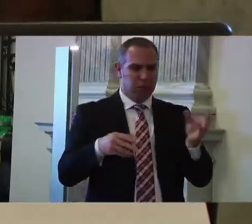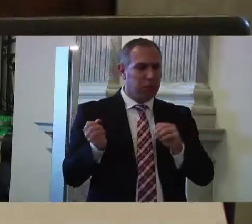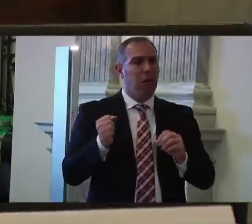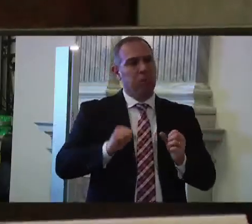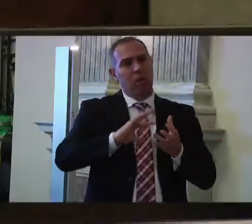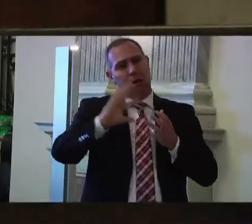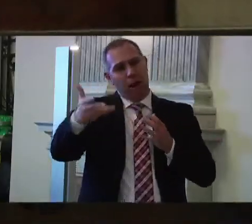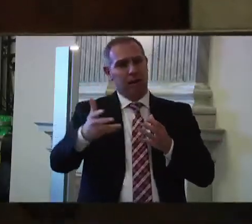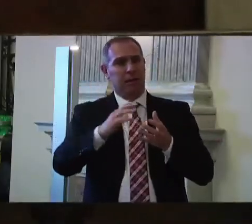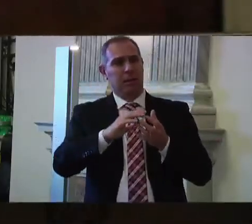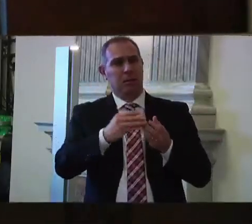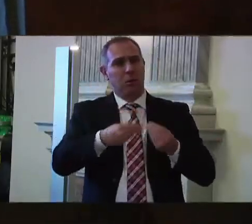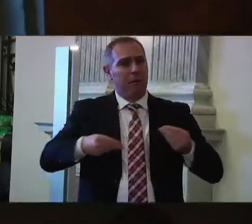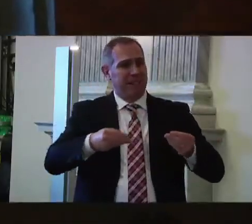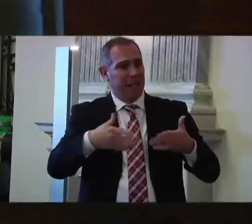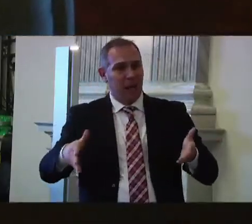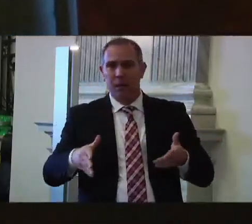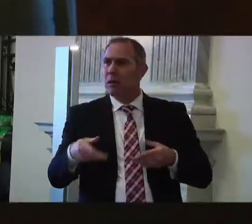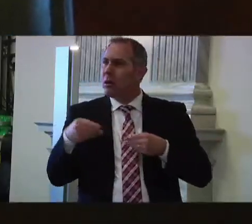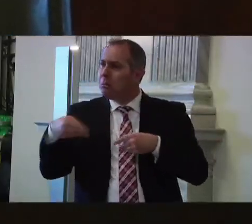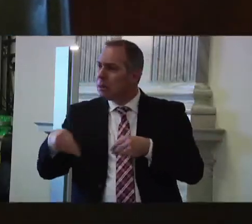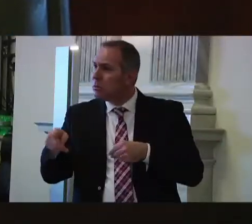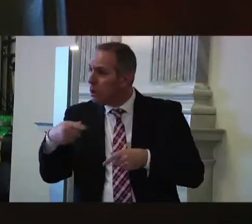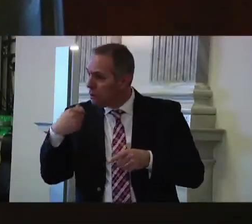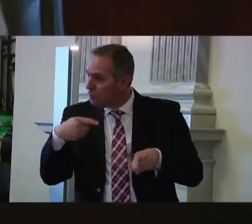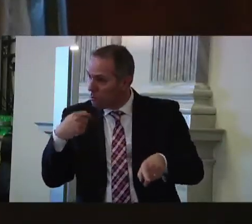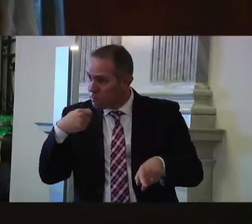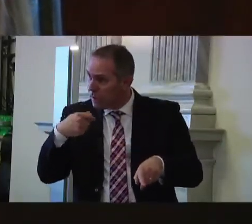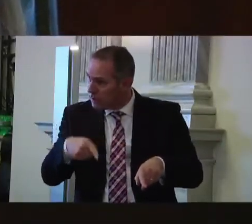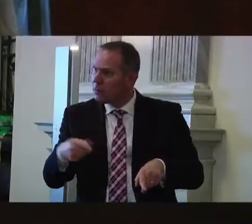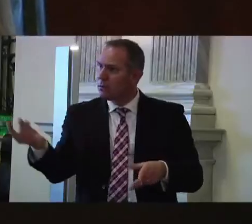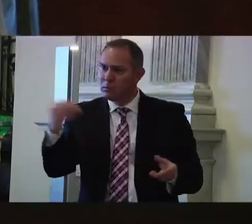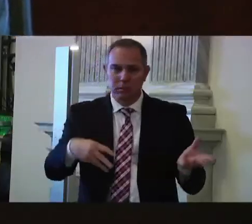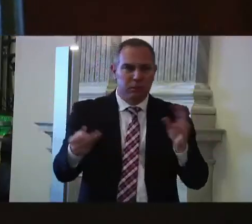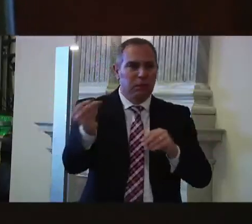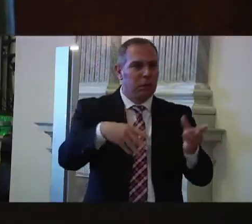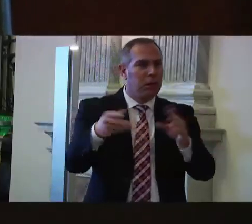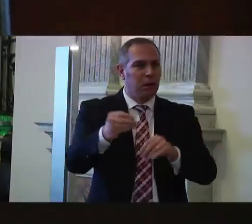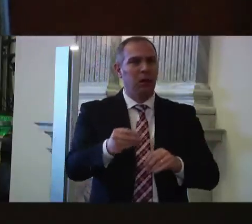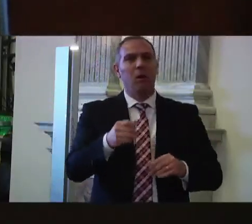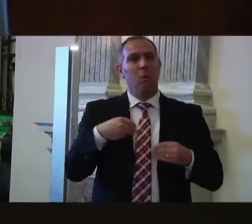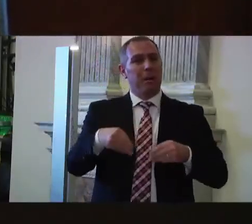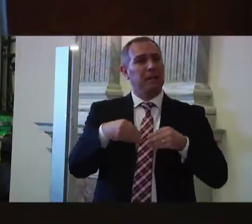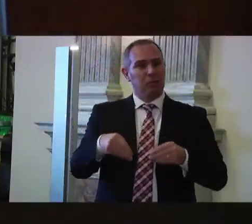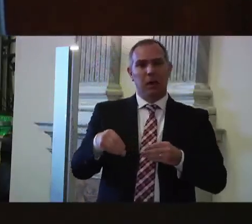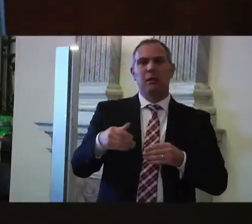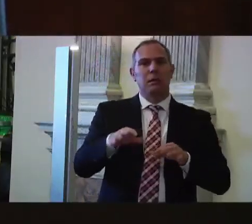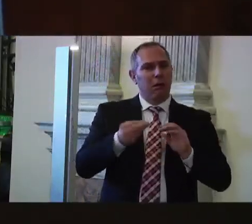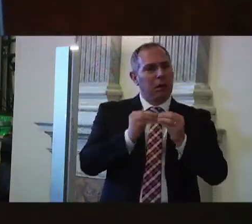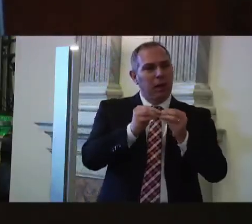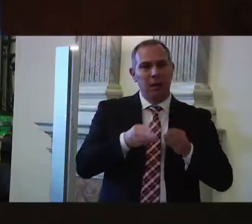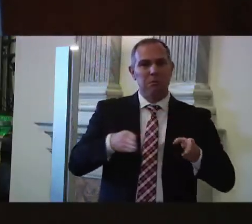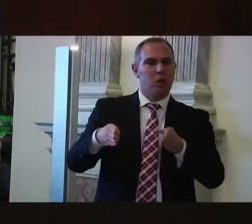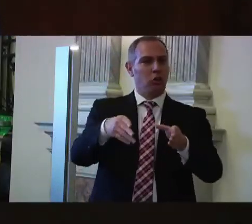materiali che i partecipanti ritengono interessanti. Possono i partecipanti crearsi dei percorsi personalizzati, potrebbero, volendo,